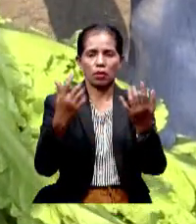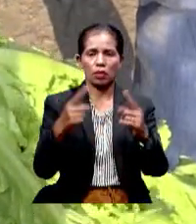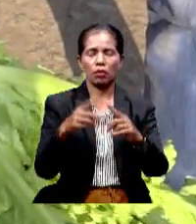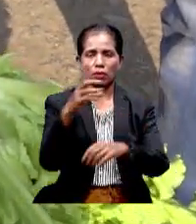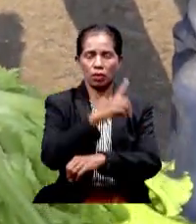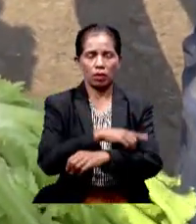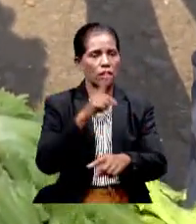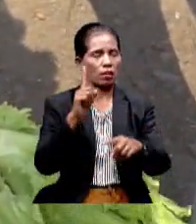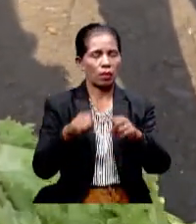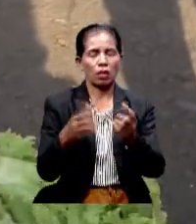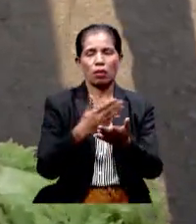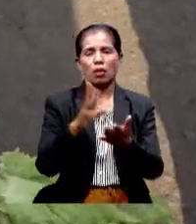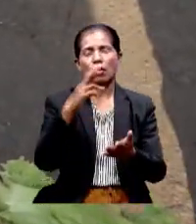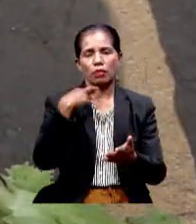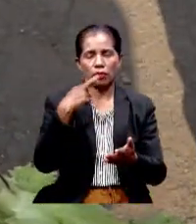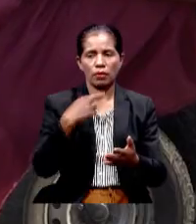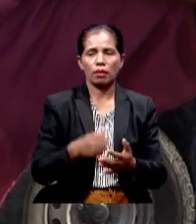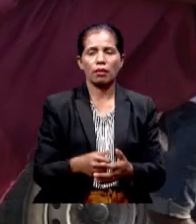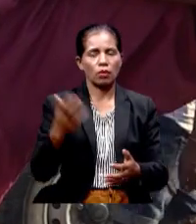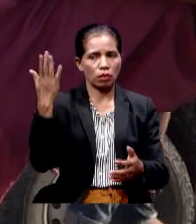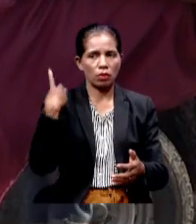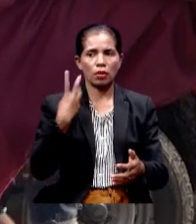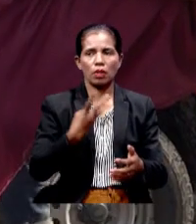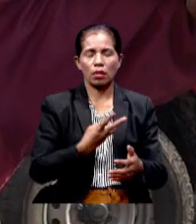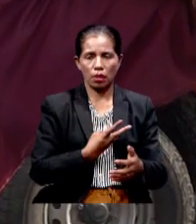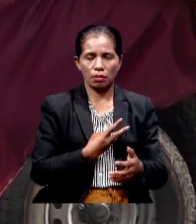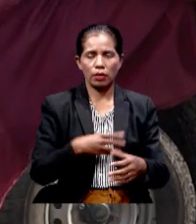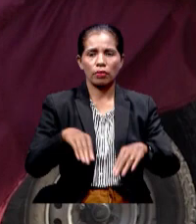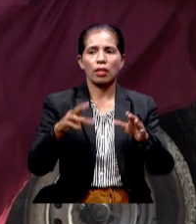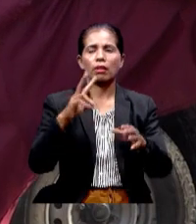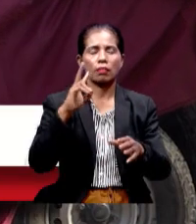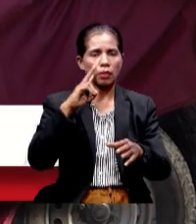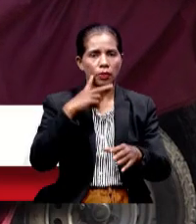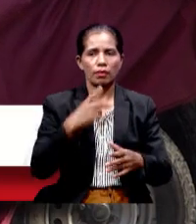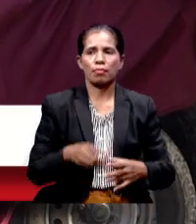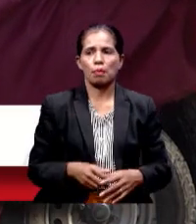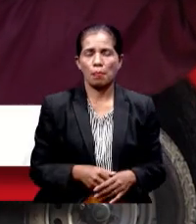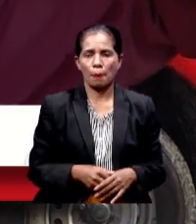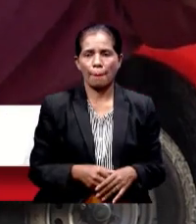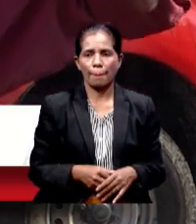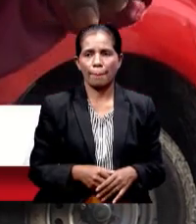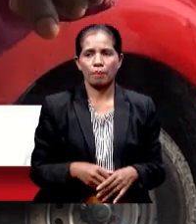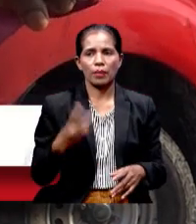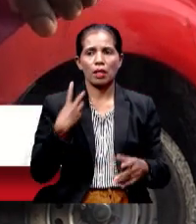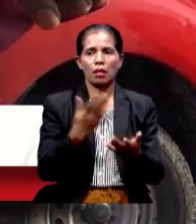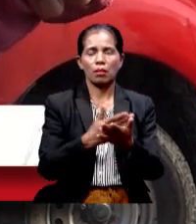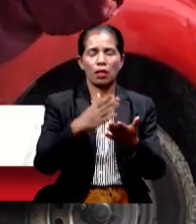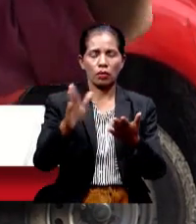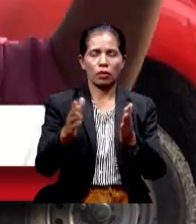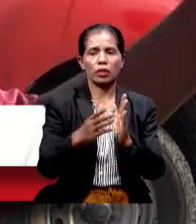loron la bele ona. Gen fransan ami dor Aileba ira kan, ami kola fos karoni